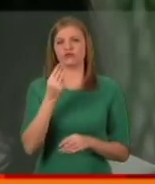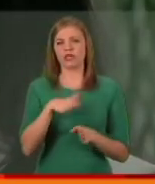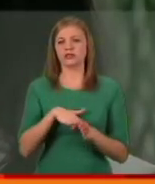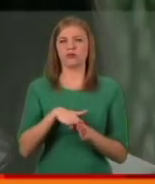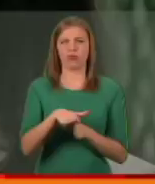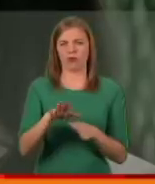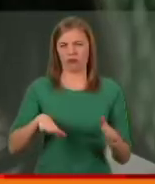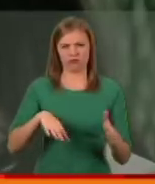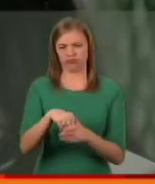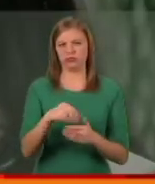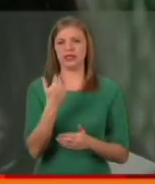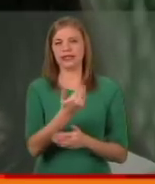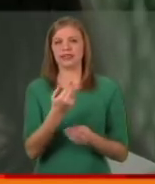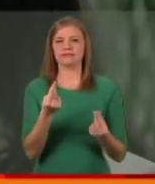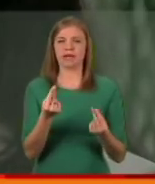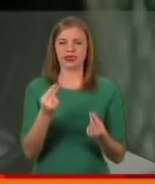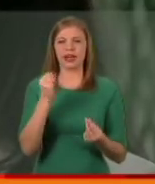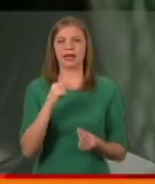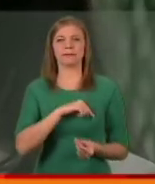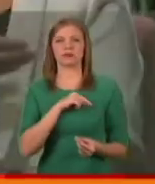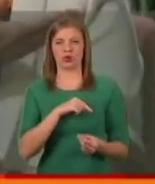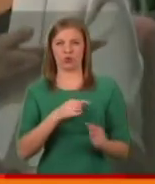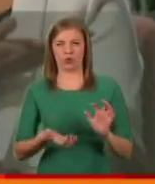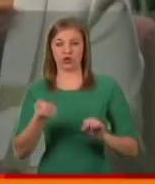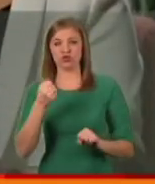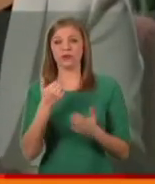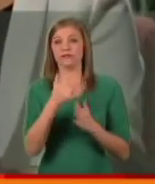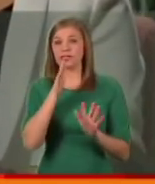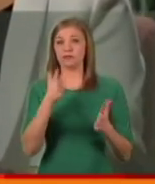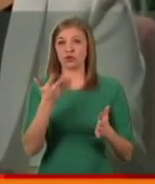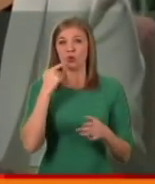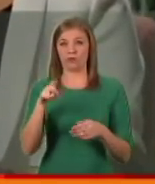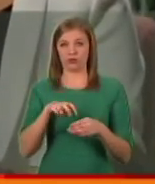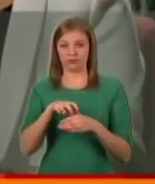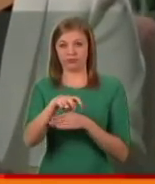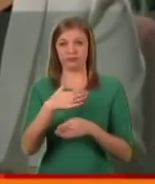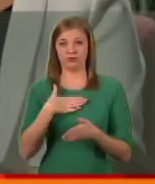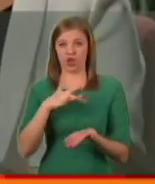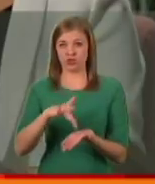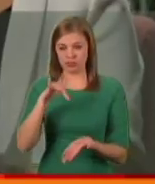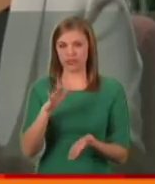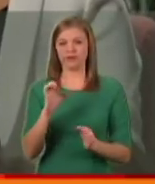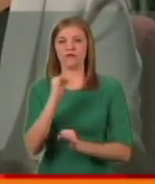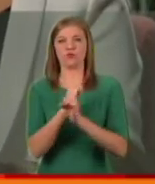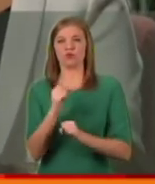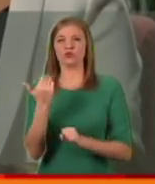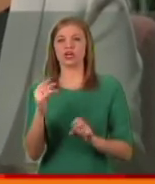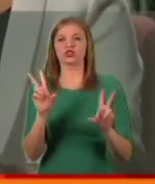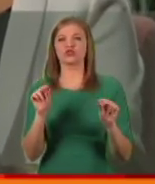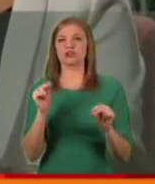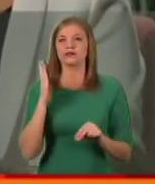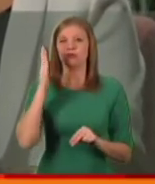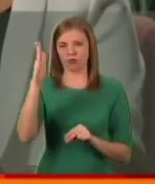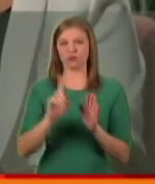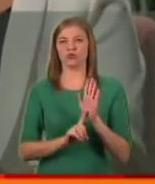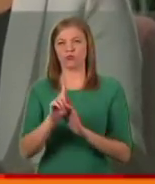повним обсягом забезпечує їх матеріально та психологічно. Відмиті, коли вони пересікають наш поріг у боротьбу за їхнє щасливе